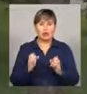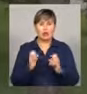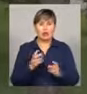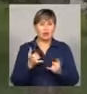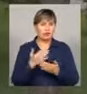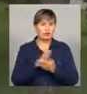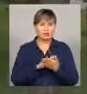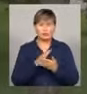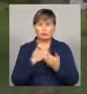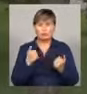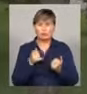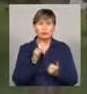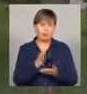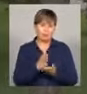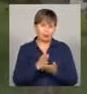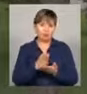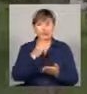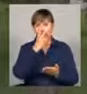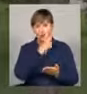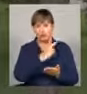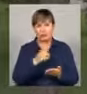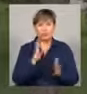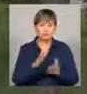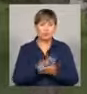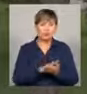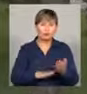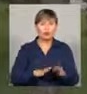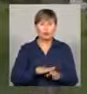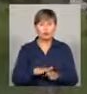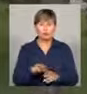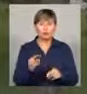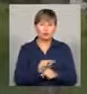угрожает. И находится в сознании. Будет продолжать полное стационарное лечение до выздоровления.